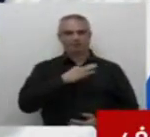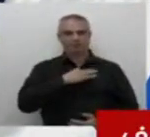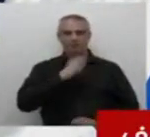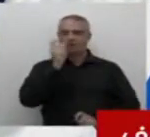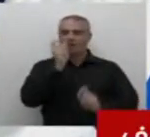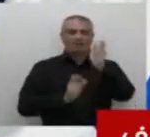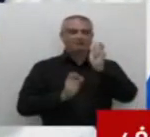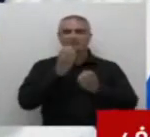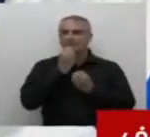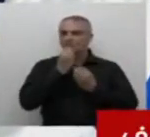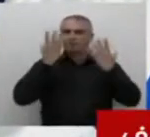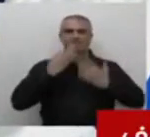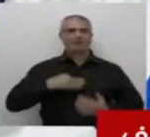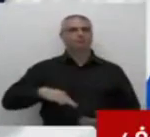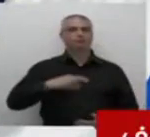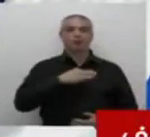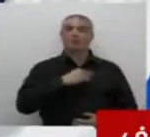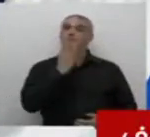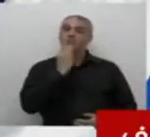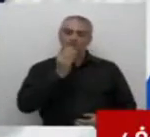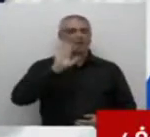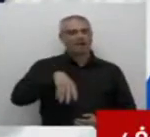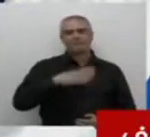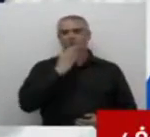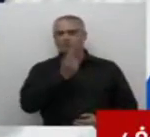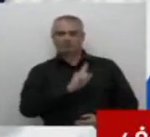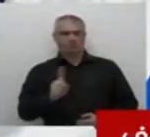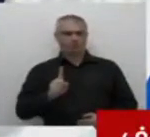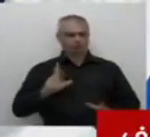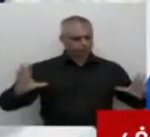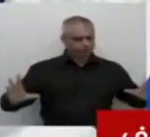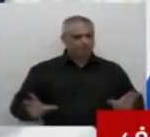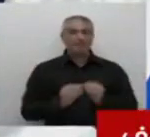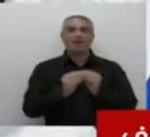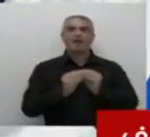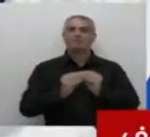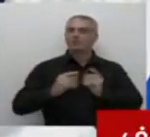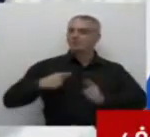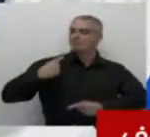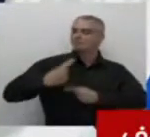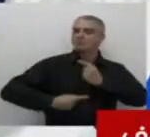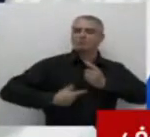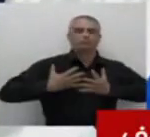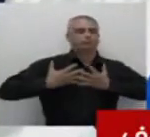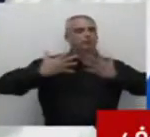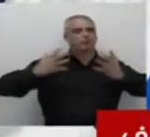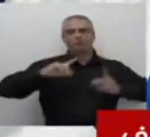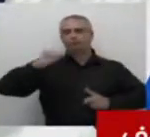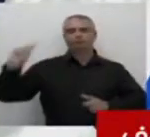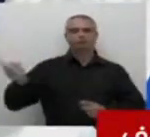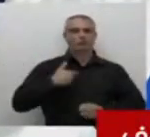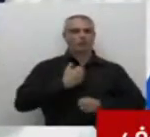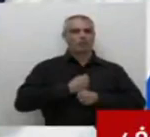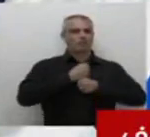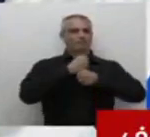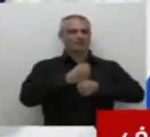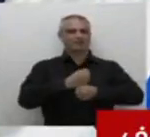سنه هذا الشعب الرائع هؤلاء المواطنون الرائعون يهود وغير يهود